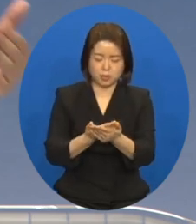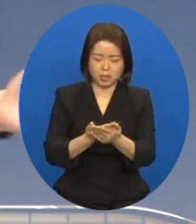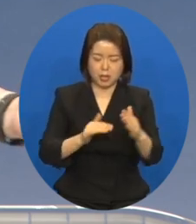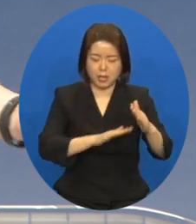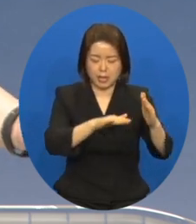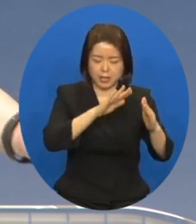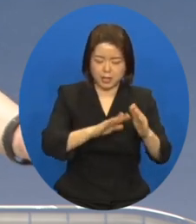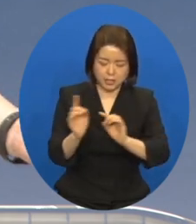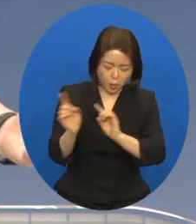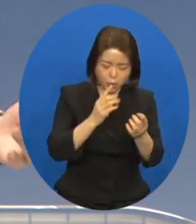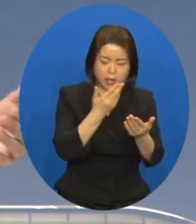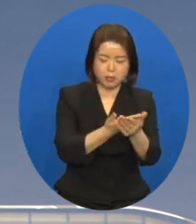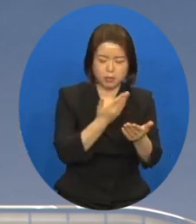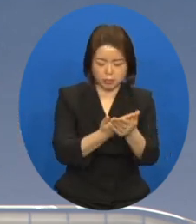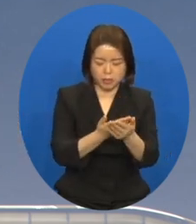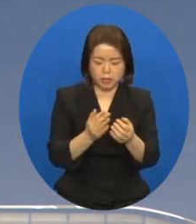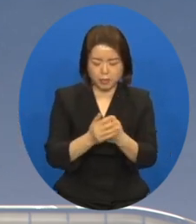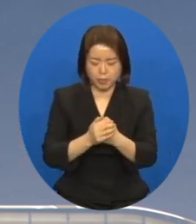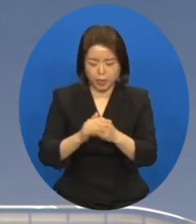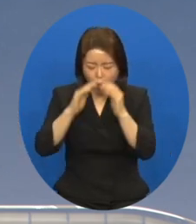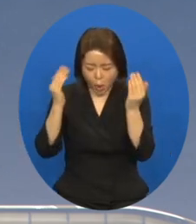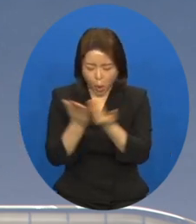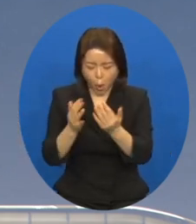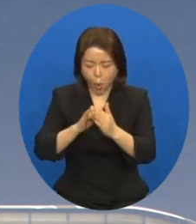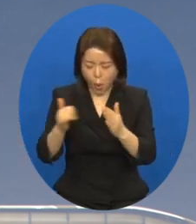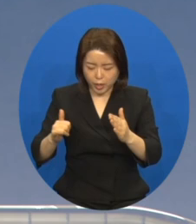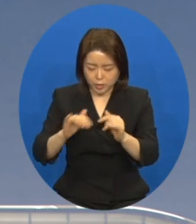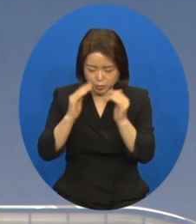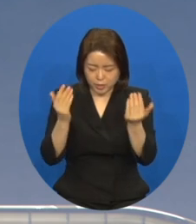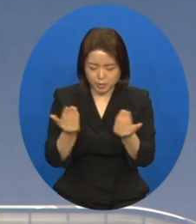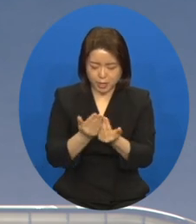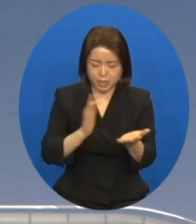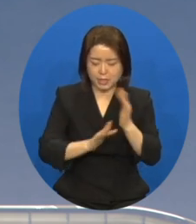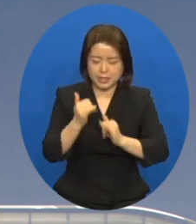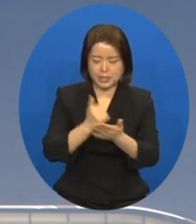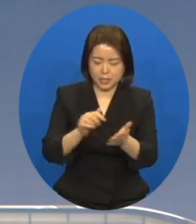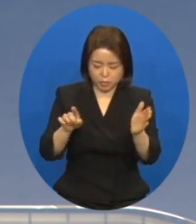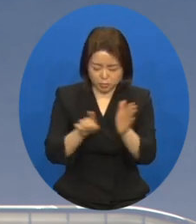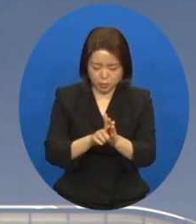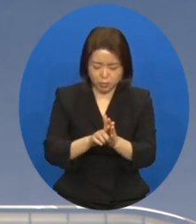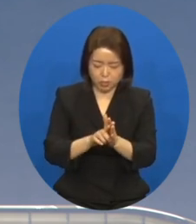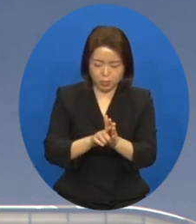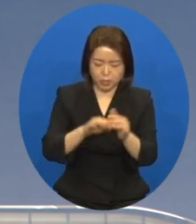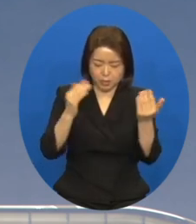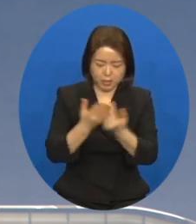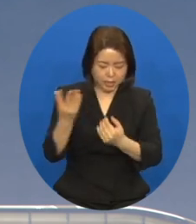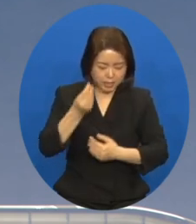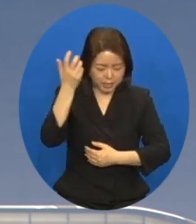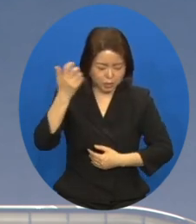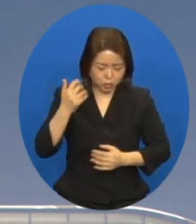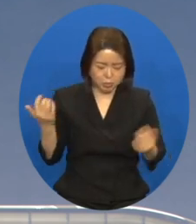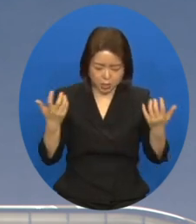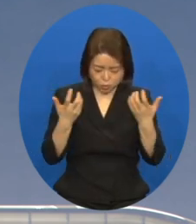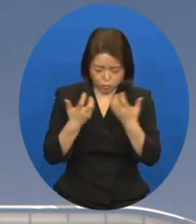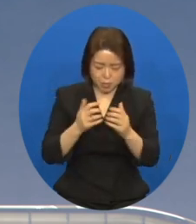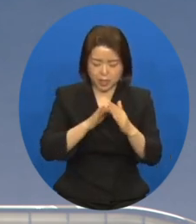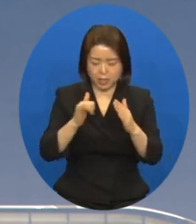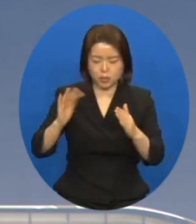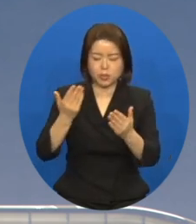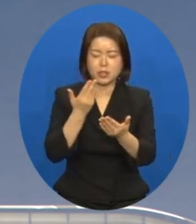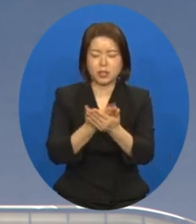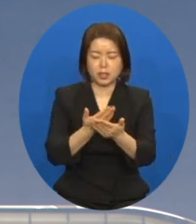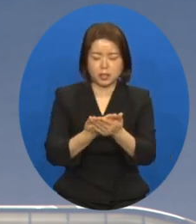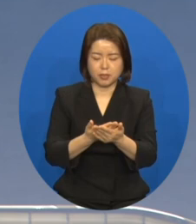가정을 회복시키소서. 온 가족들이 다 예수 믿고 다 성령에 충만한 가족들 되기를